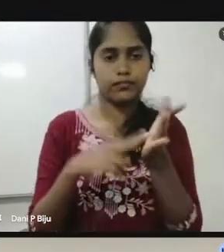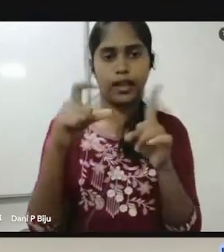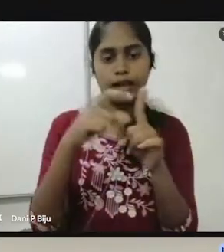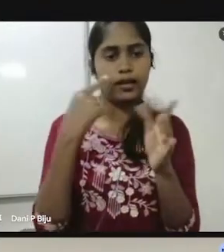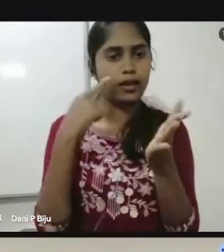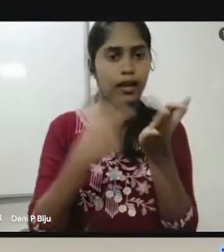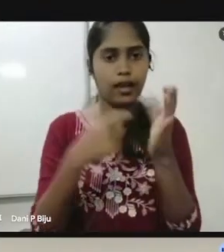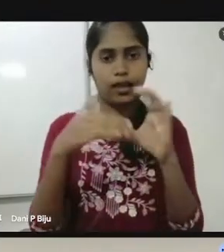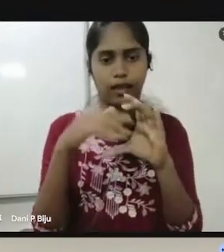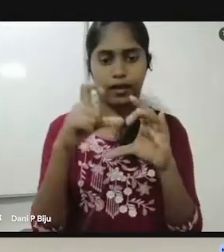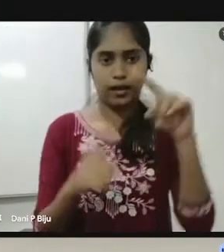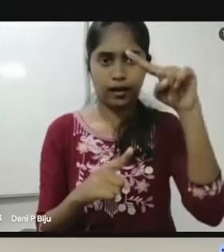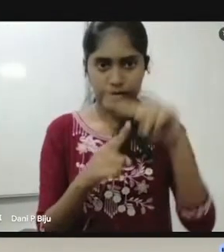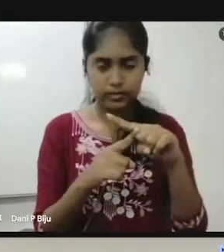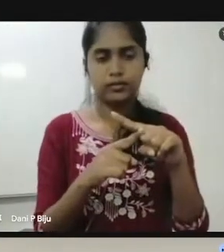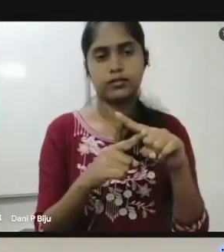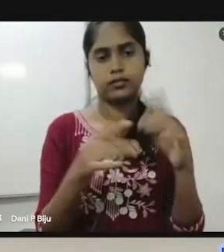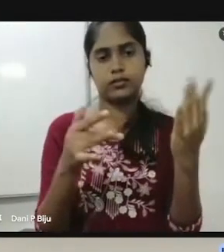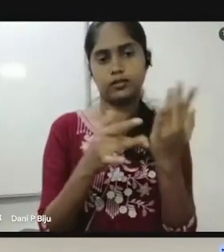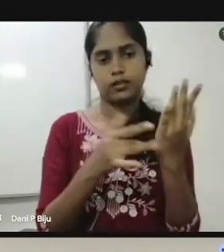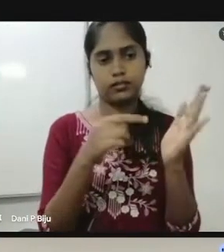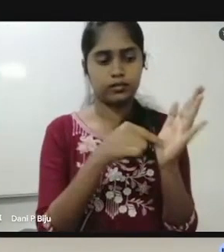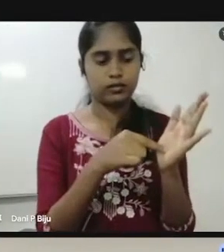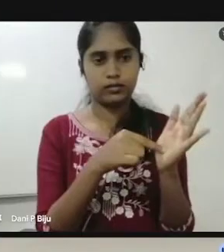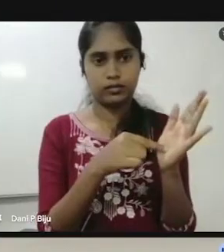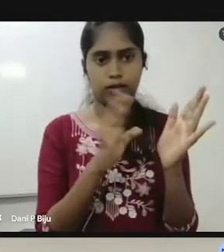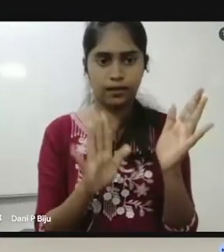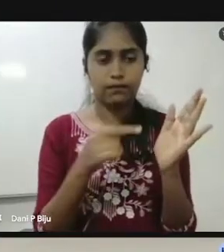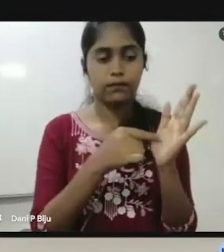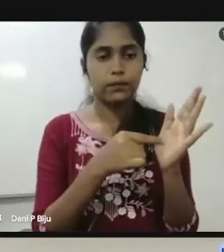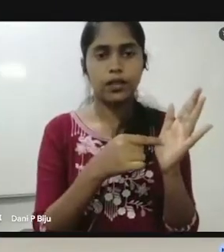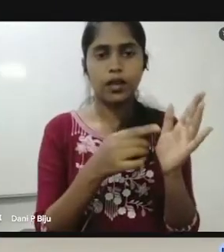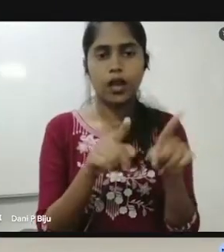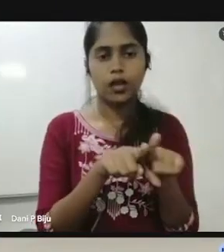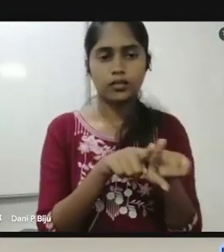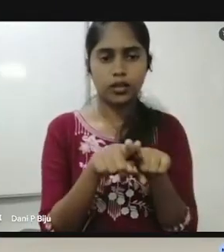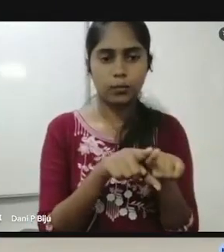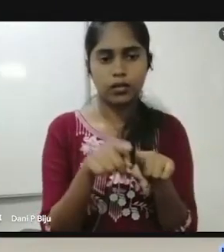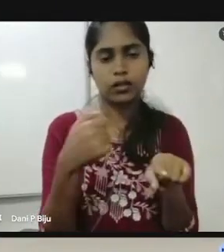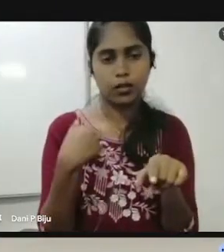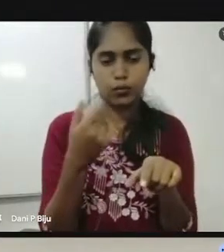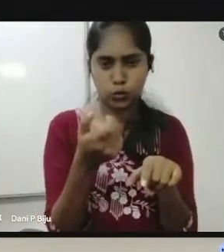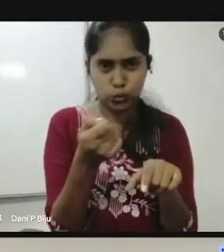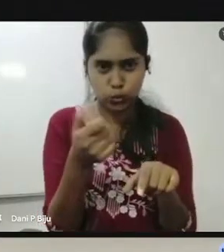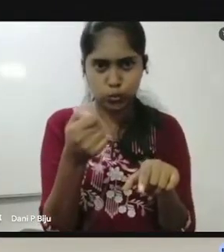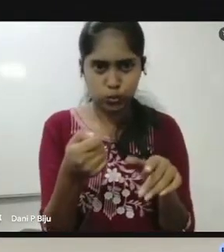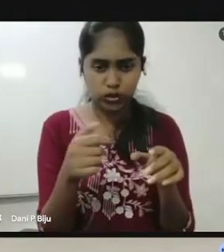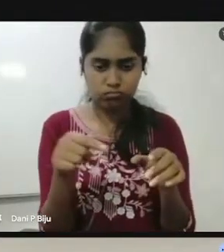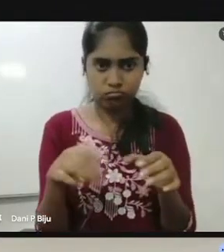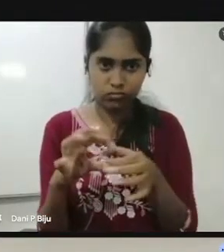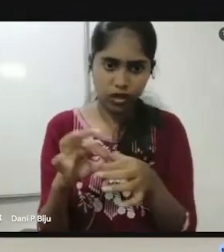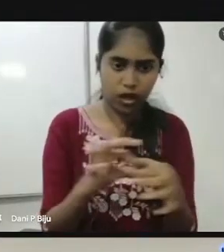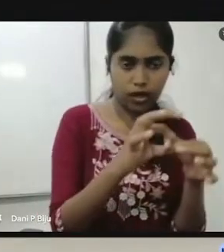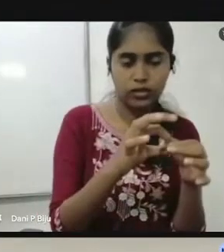വരും. അതിലെന്താ നമ്മൾ ചെയ്യാന്ന് വെച്ചാൽ നമുക്കൊരു സ്വിച്ച് ഈ ഡിവൈസിലേക്കോ നമ്മൾ കണക്ട് ചെയ്യുകയും അല്ലെ കമ്പ്യൂട്ടറിലേക്കോ നമ്മൾ കണക്ട്